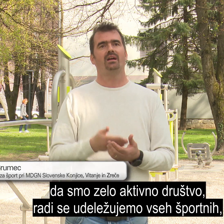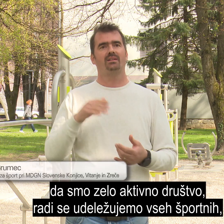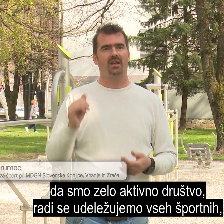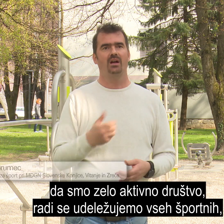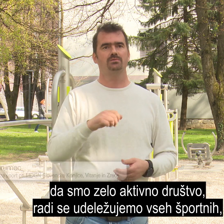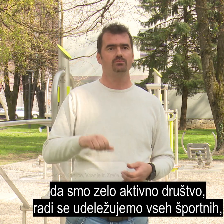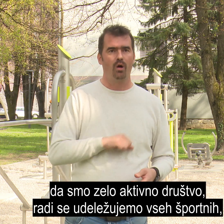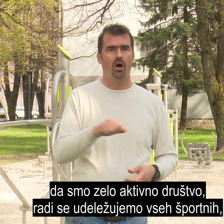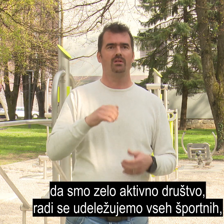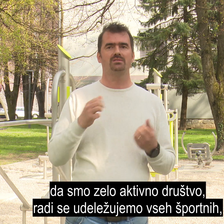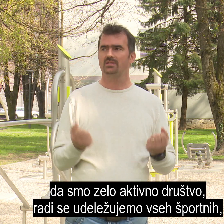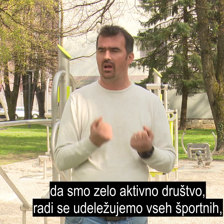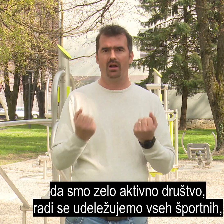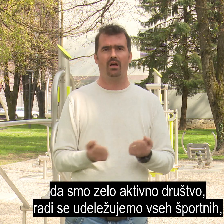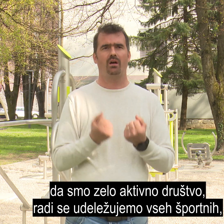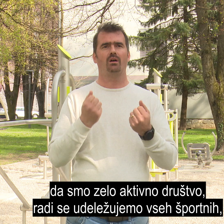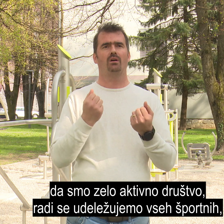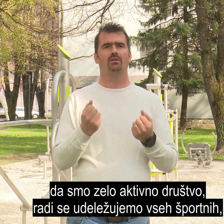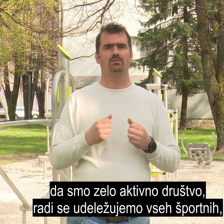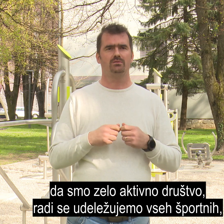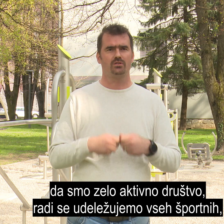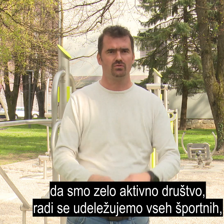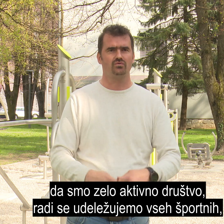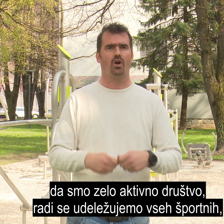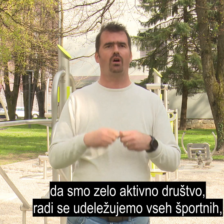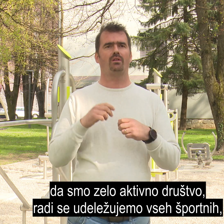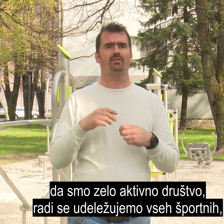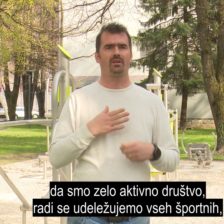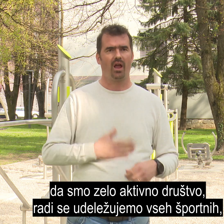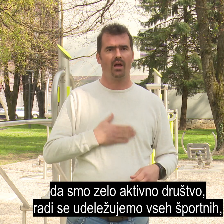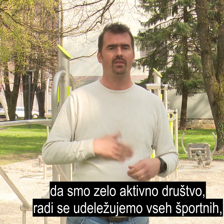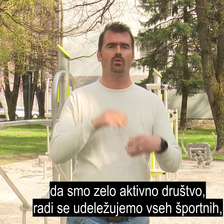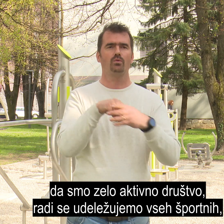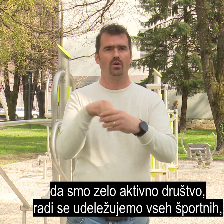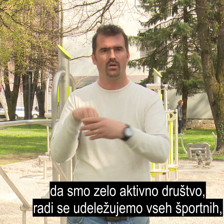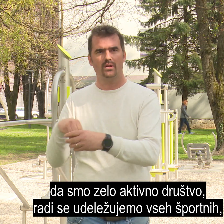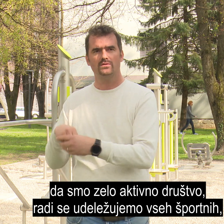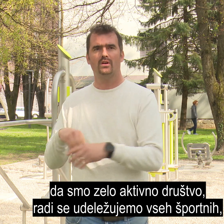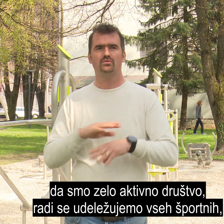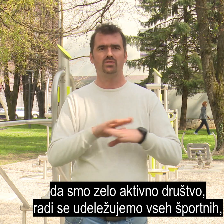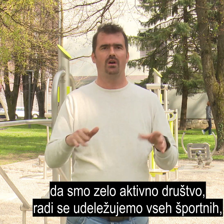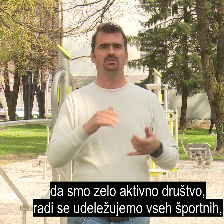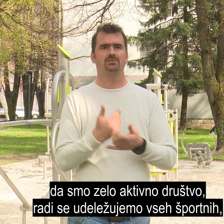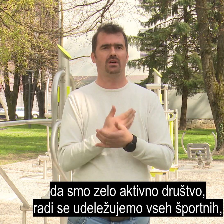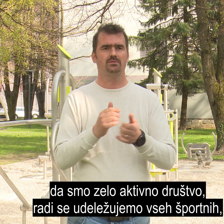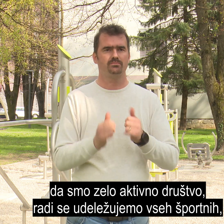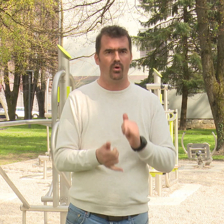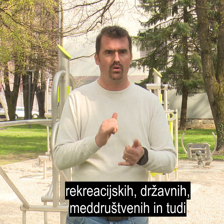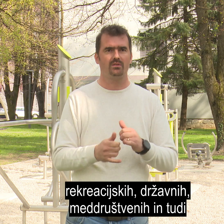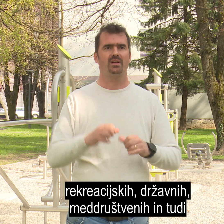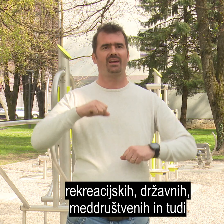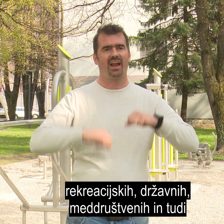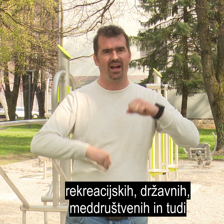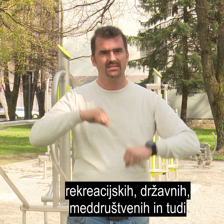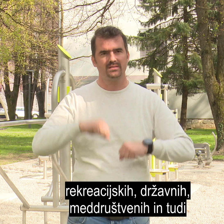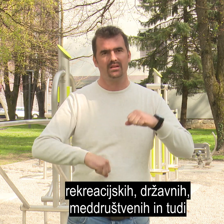zelo aktivno društvo. Radi se udeležujemo vseh športnih,